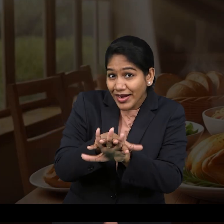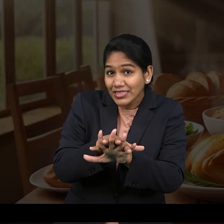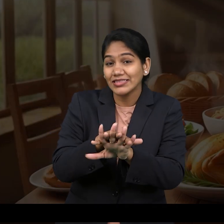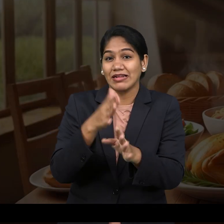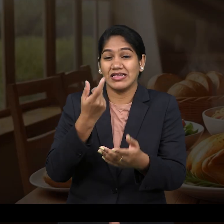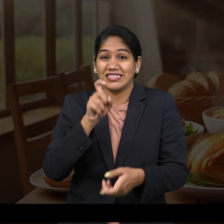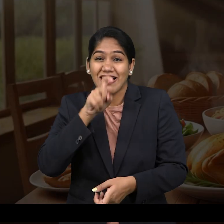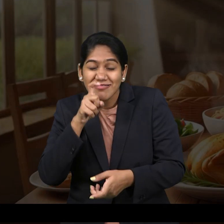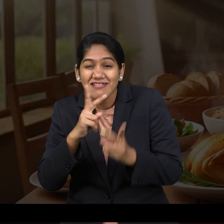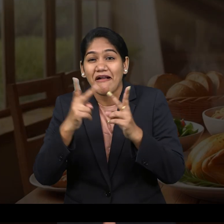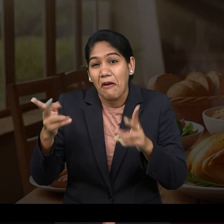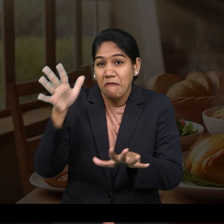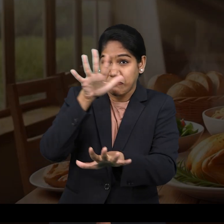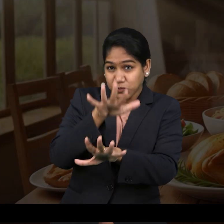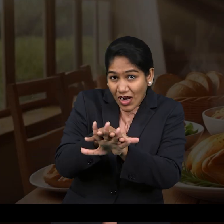మాంసం,